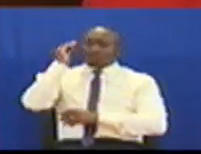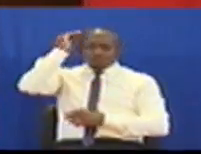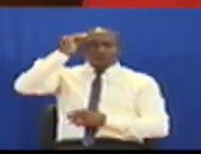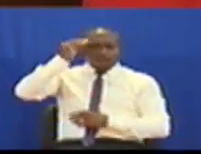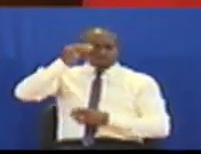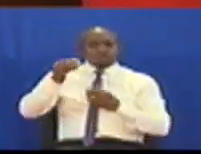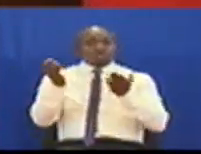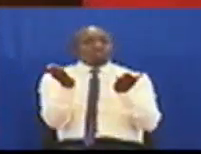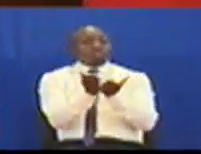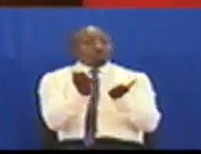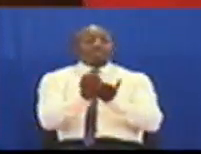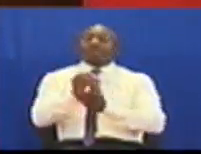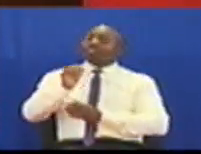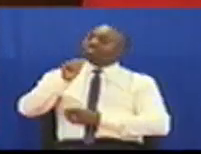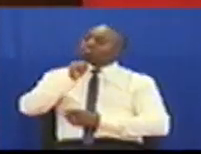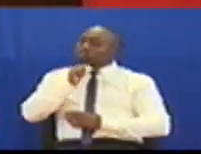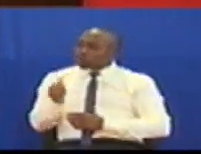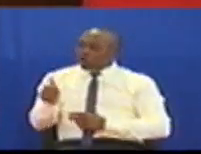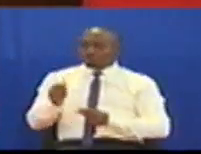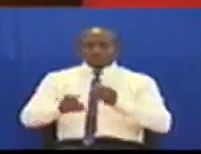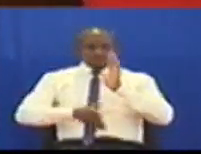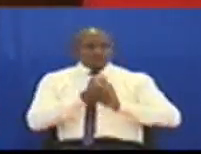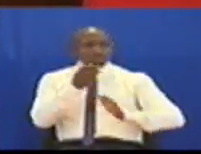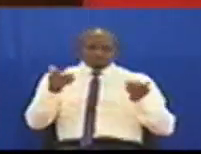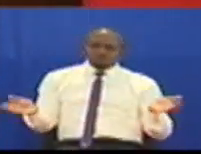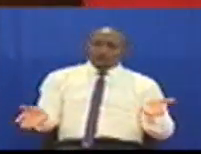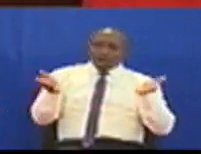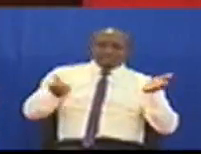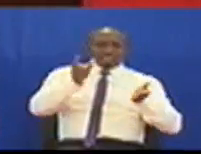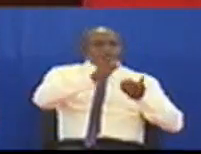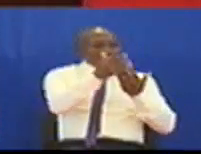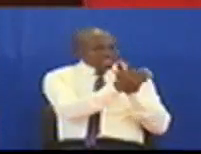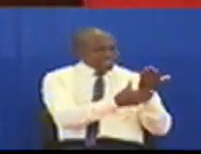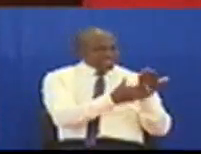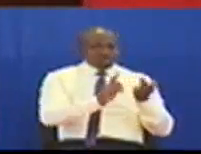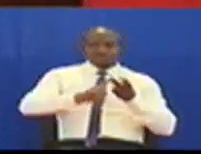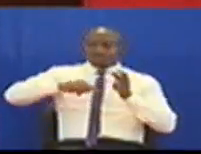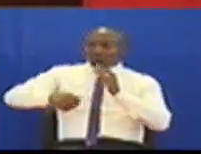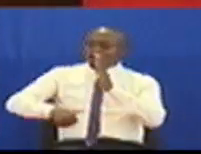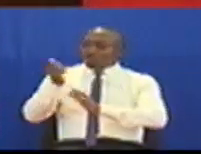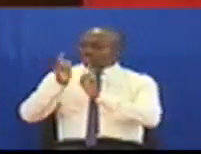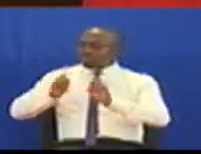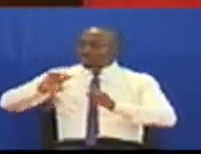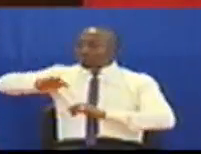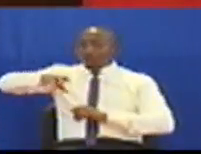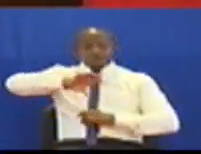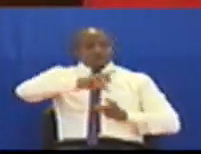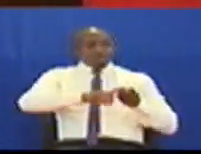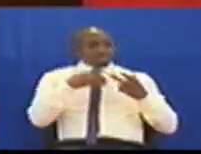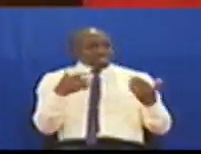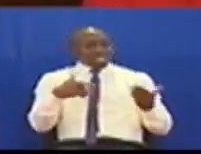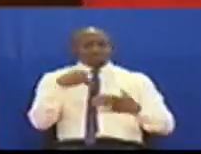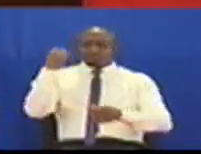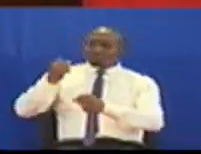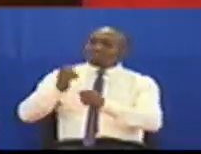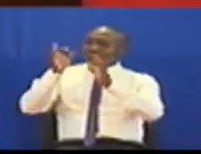ni choo, na akahamasisha wananchi, viongozi mbalimbali katika mkoa wetu, na sasa hivi tunafanya vizuri sana katika